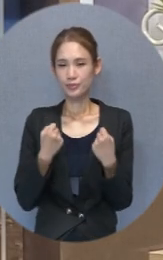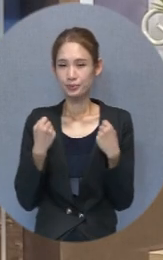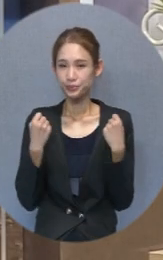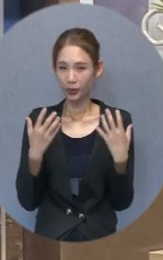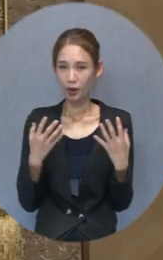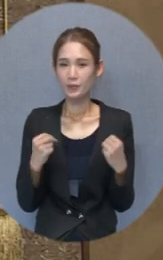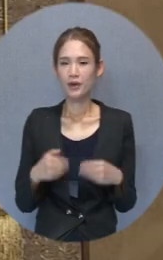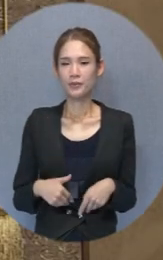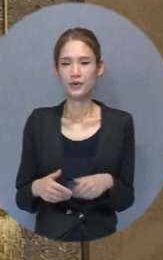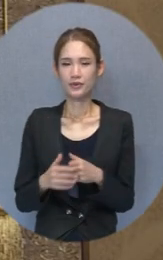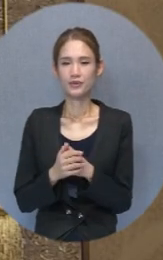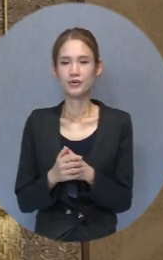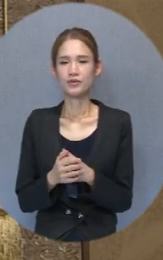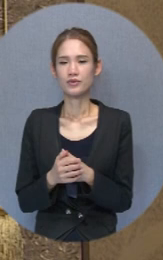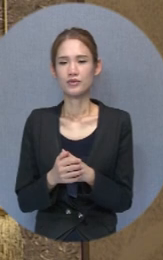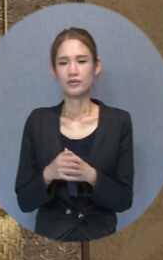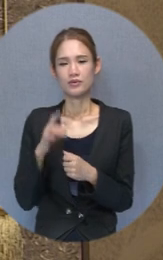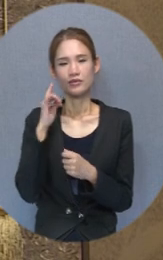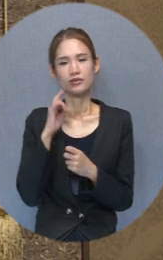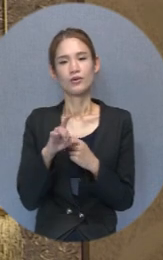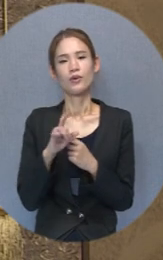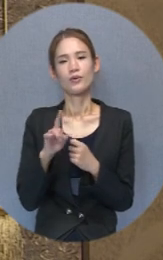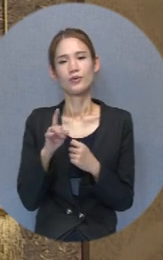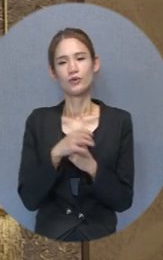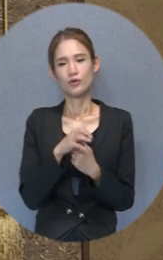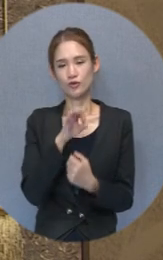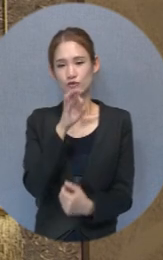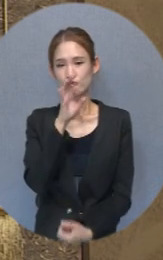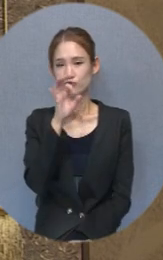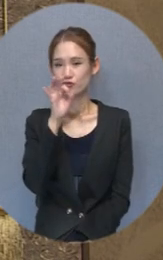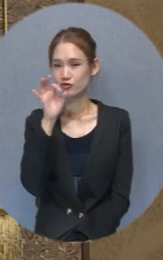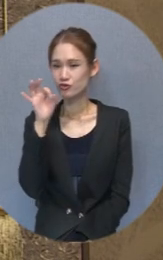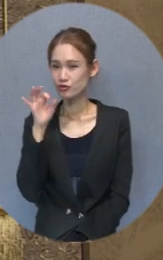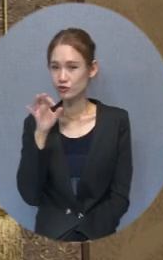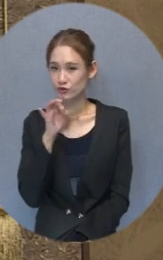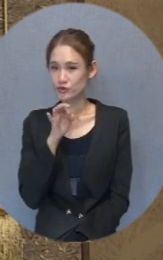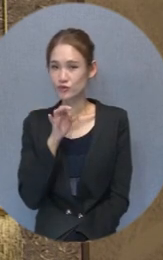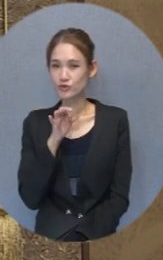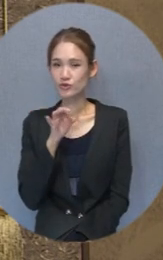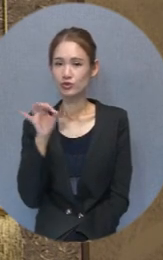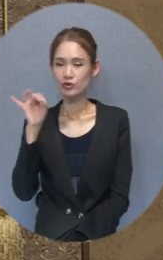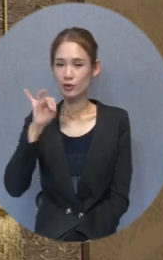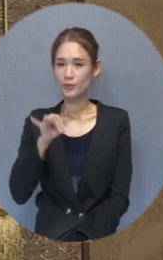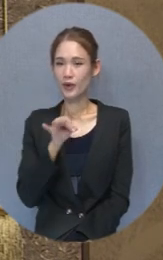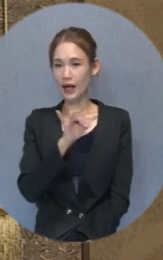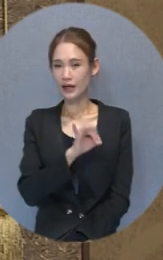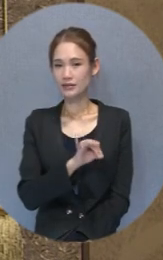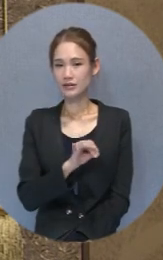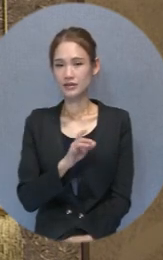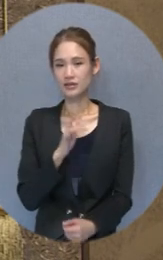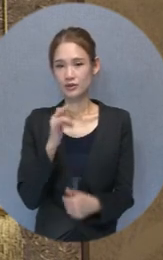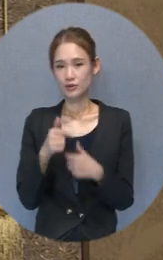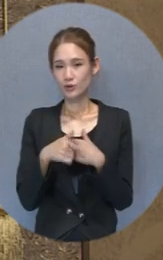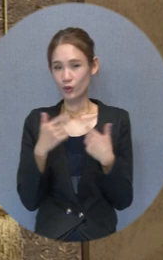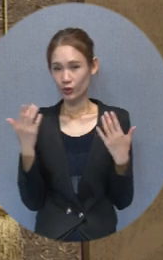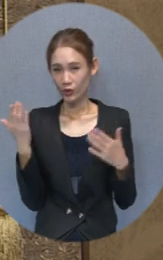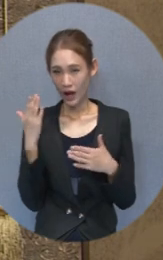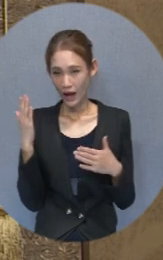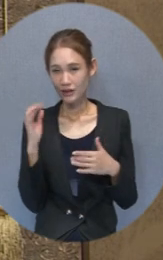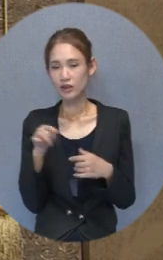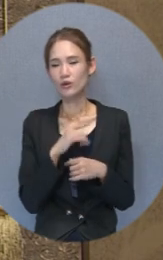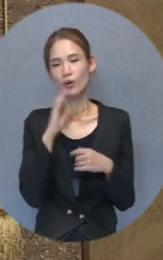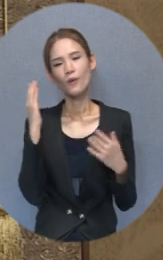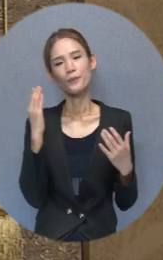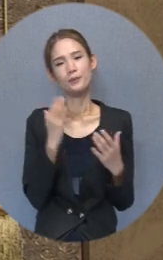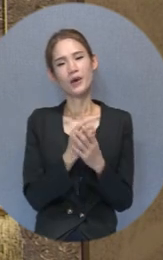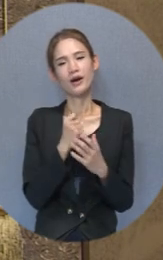되잖아요. 그래서 이제 고민한 게 구멍을 다 뚫었어요. 여기 이제 바느질 초보자도 초등학생도 완성도 있게